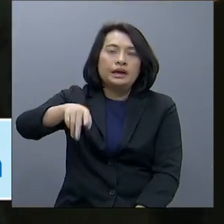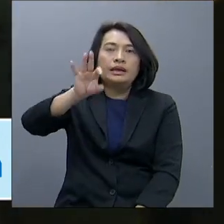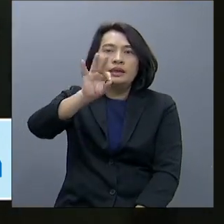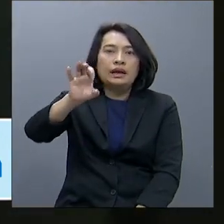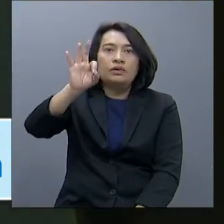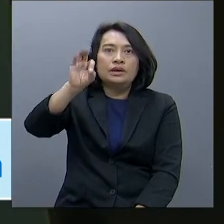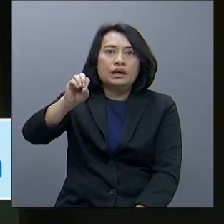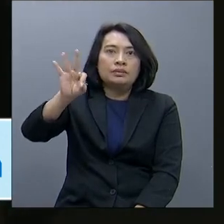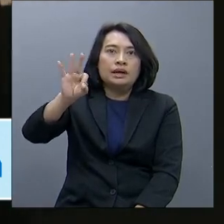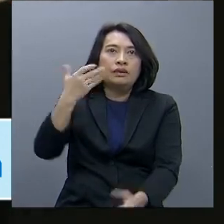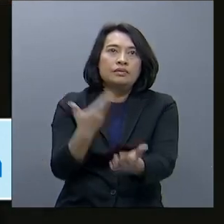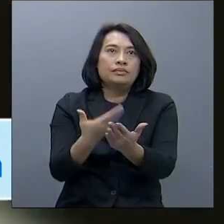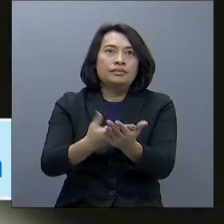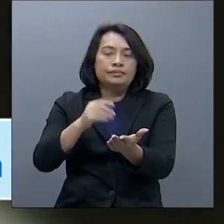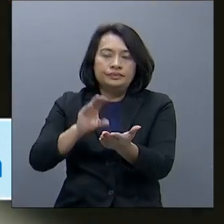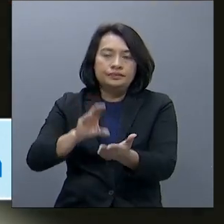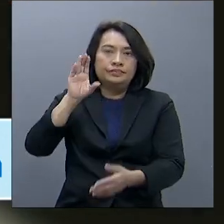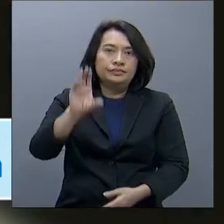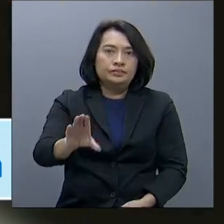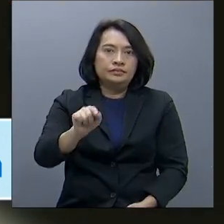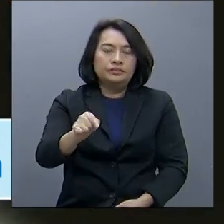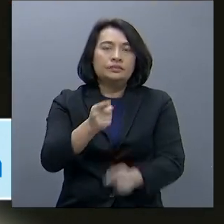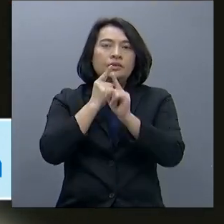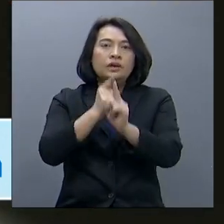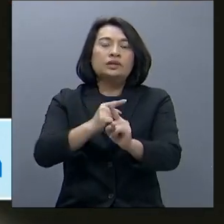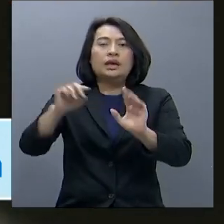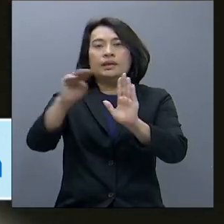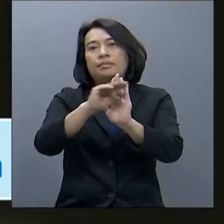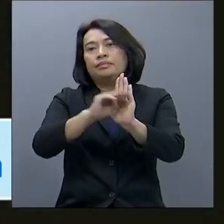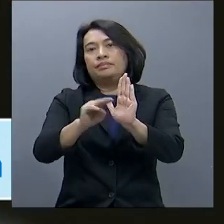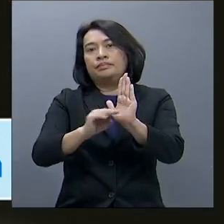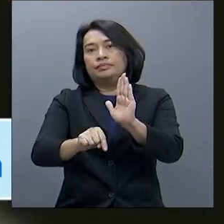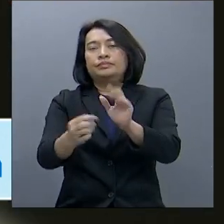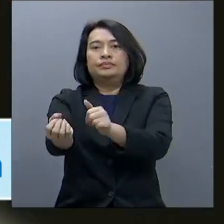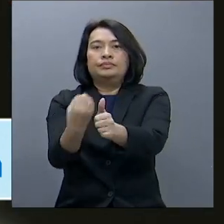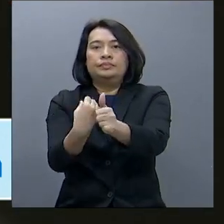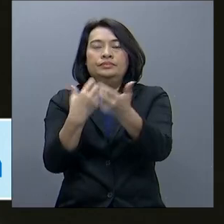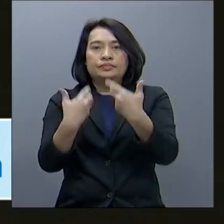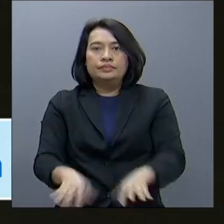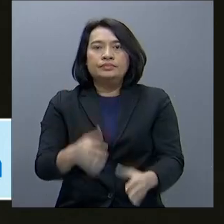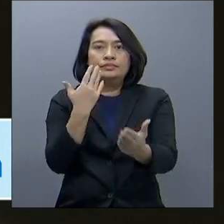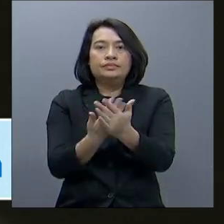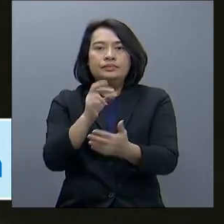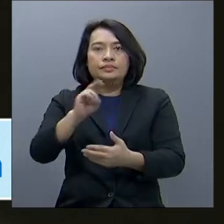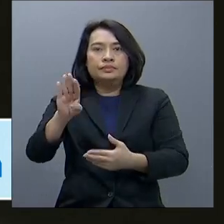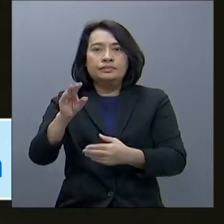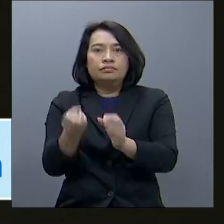15,999 บาทแล้วก็มีการดำเนินการตามขั้นตอนที่ทางโบรกเกอร์แนะนำจนเงินในระบบมันเพิ่มสู